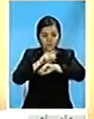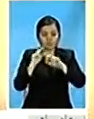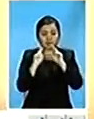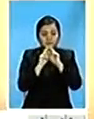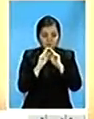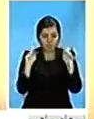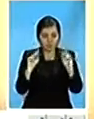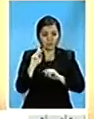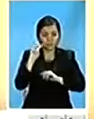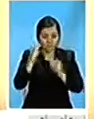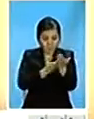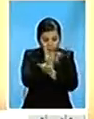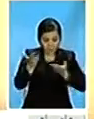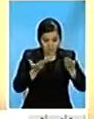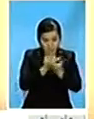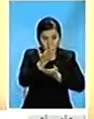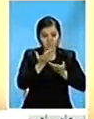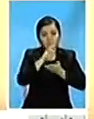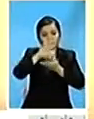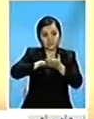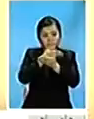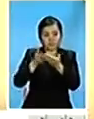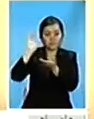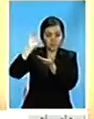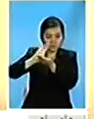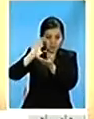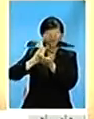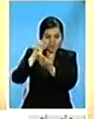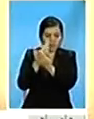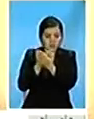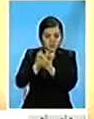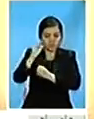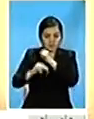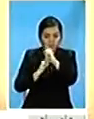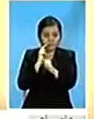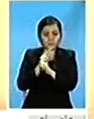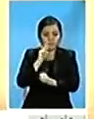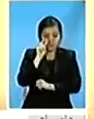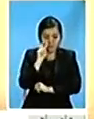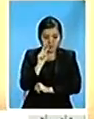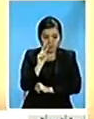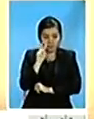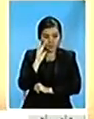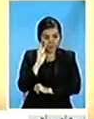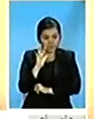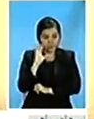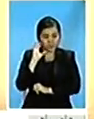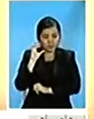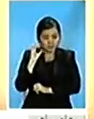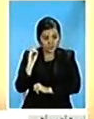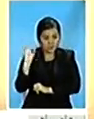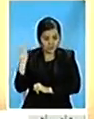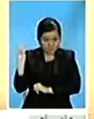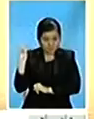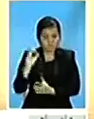รมการวิสามัญพิจารณาร่างพระราชบัญญัติงบประมาณรายจ่ายประจำปีงบประมาณพ.ศ. 2556ก